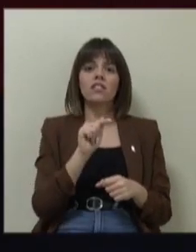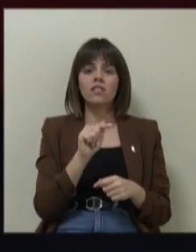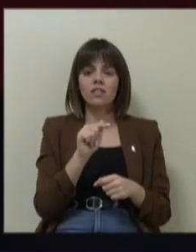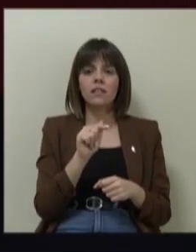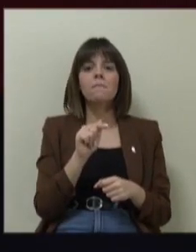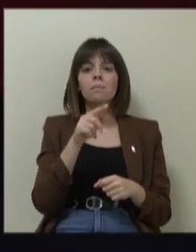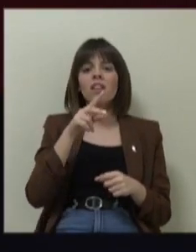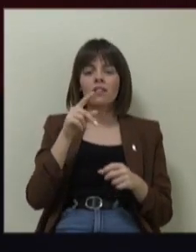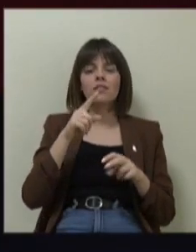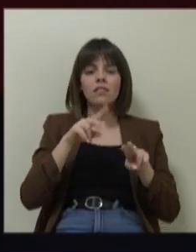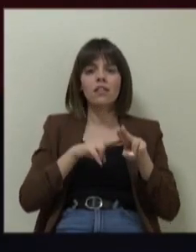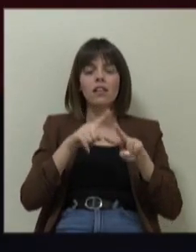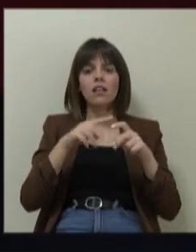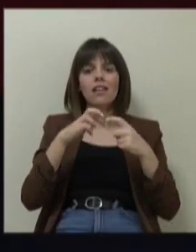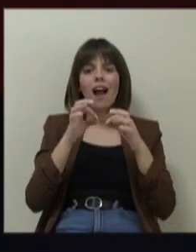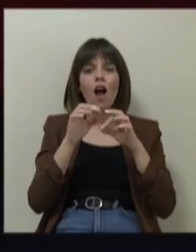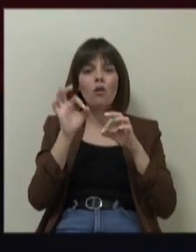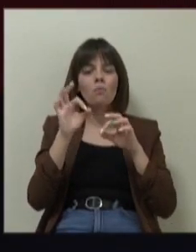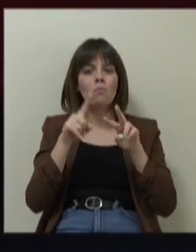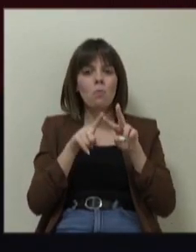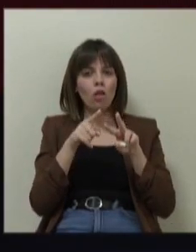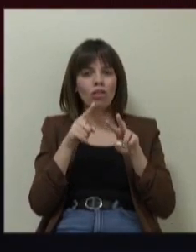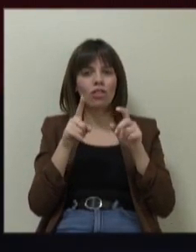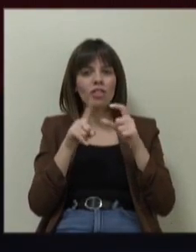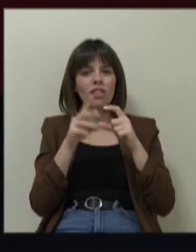veya karbondioksit nedeniyle Grönland'ı da kullanıyoruz.